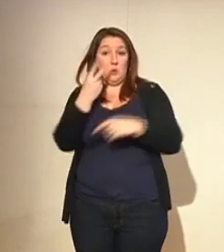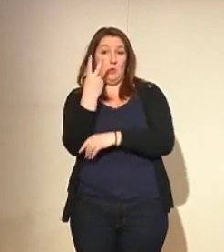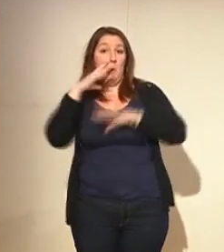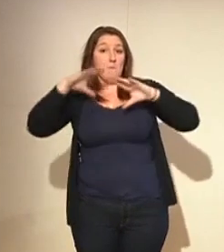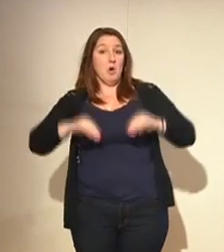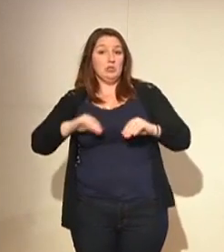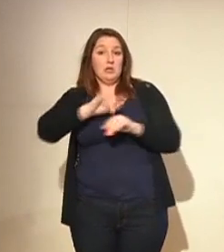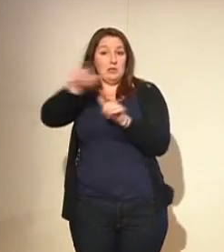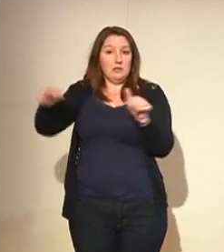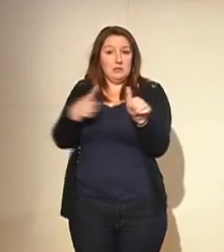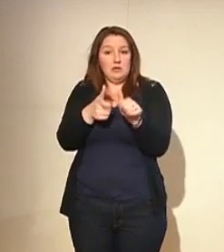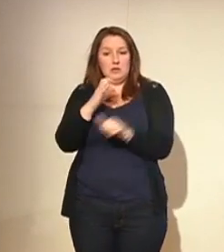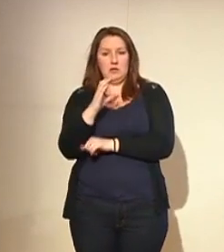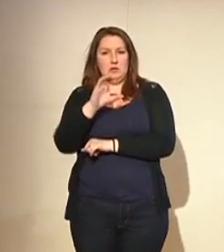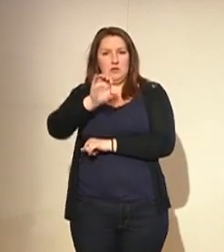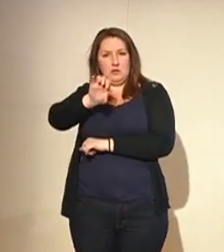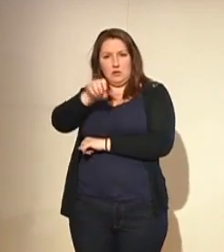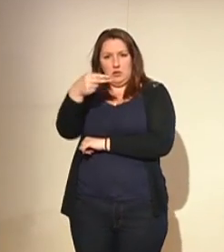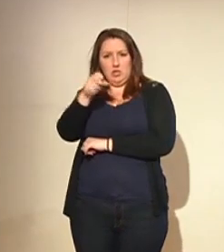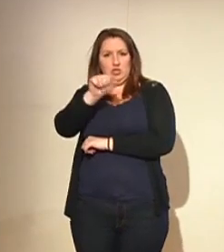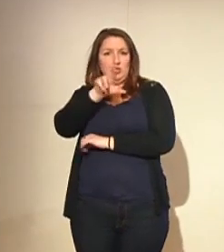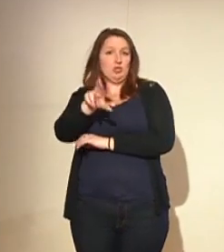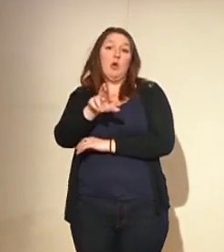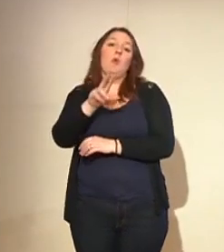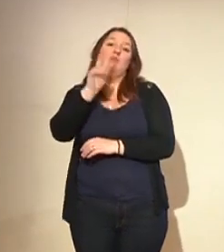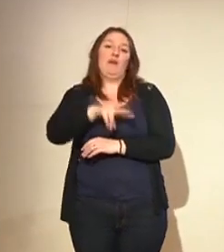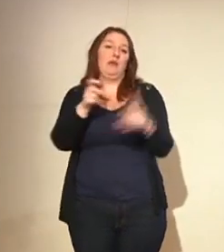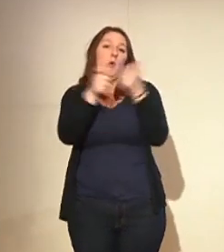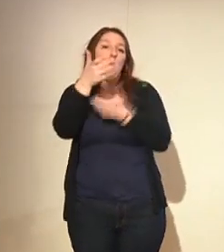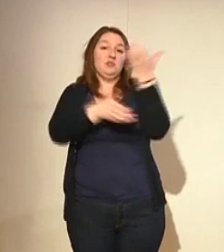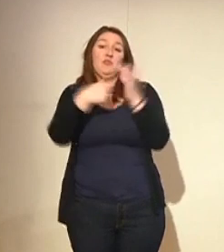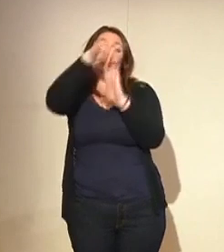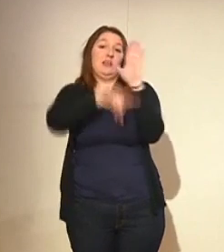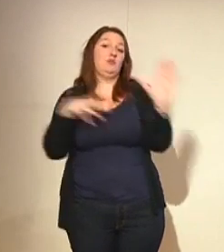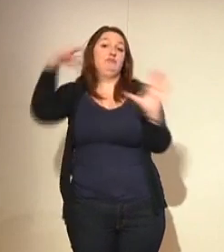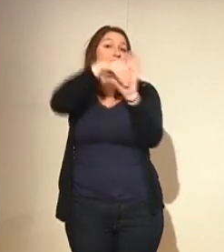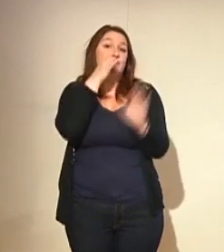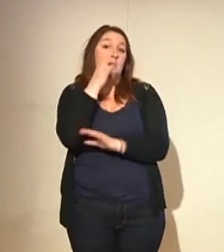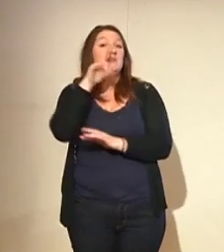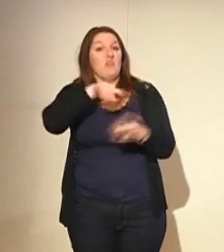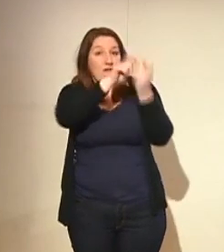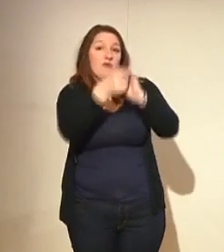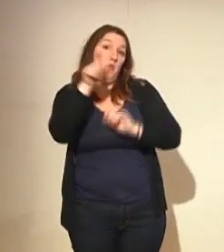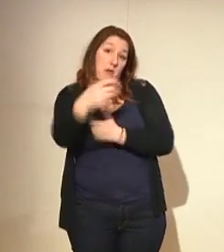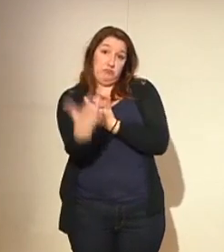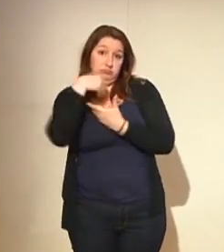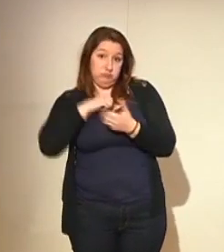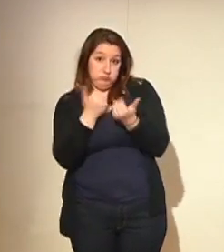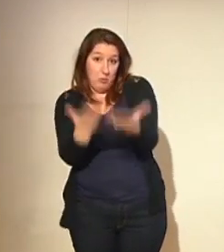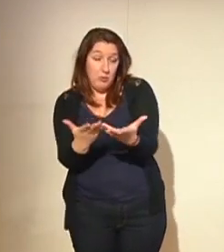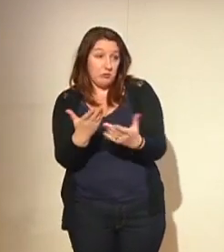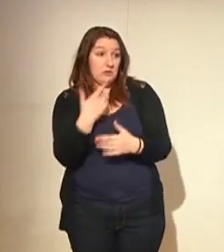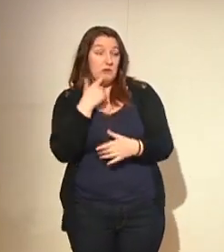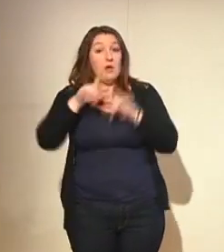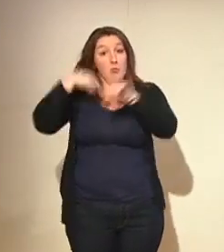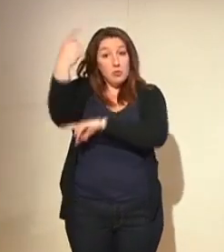censeur mais qui ne sont pas actuellement prévu par les statuts de la compagnie de chauffage donc ce qui suppose que nous les modifions et que nous revenions vers le conseil municipal